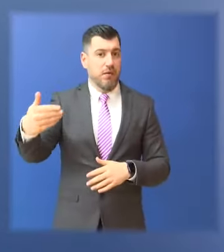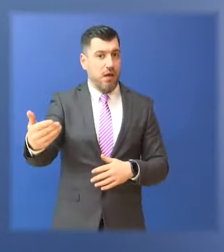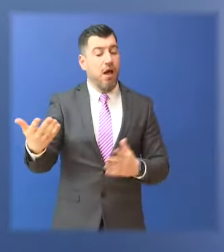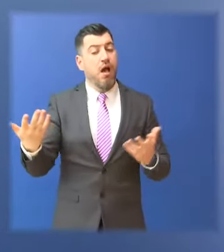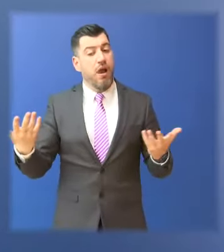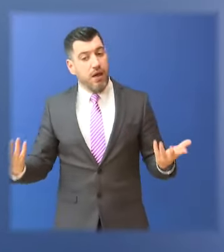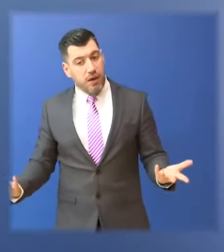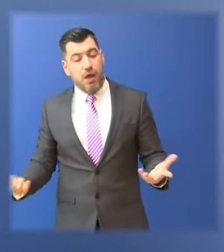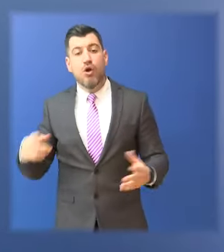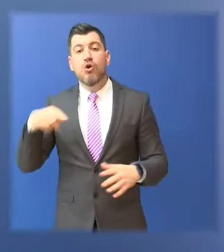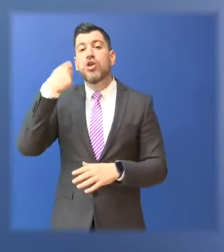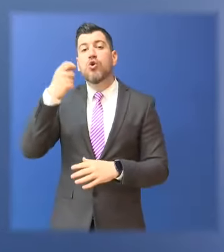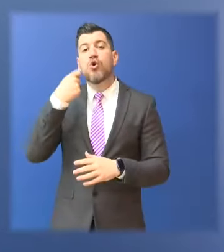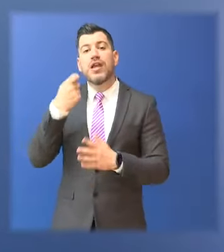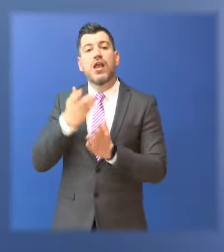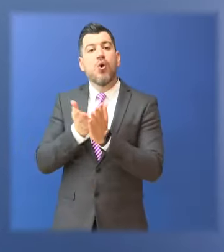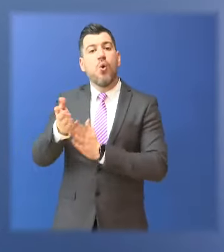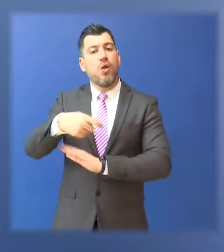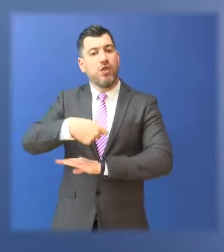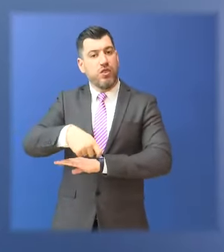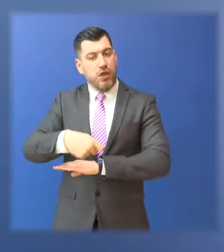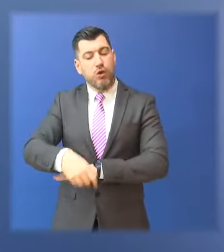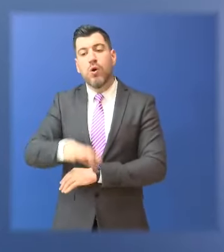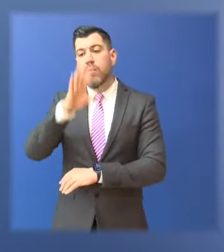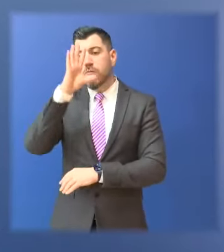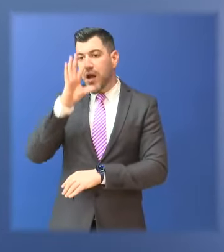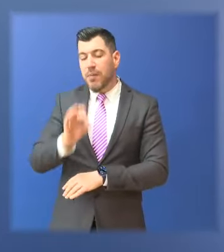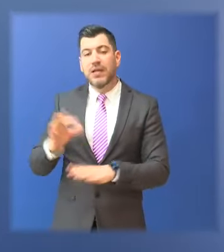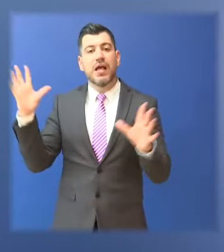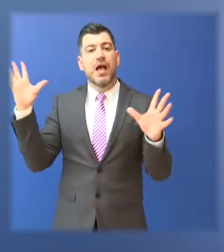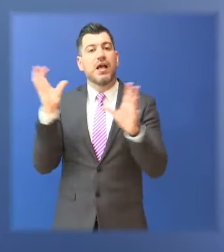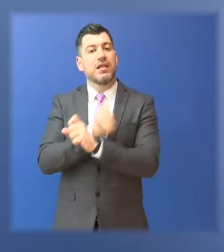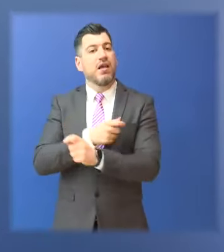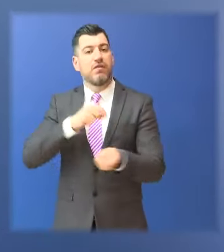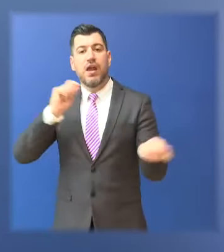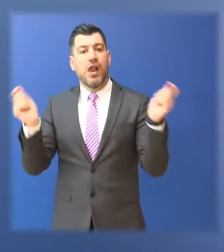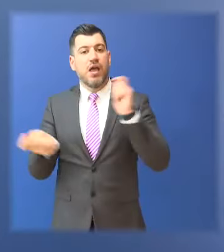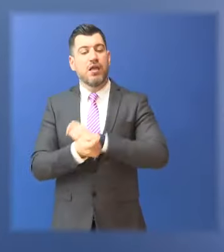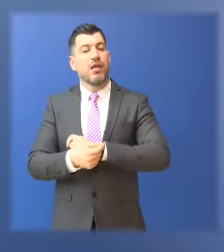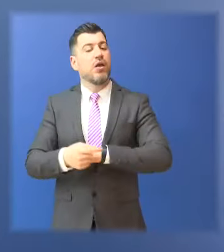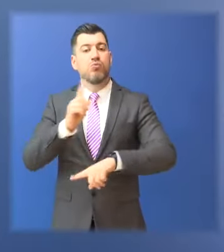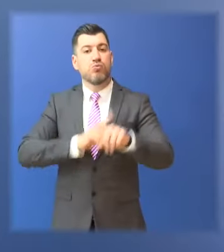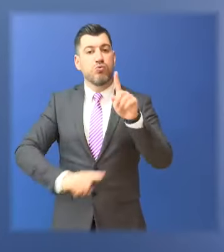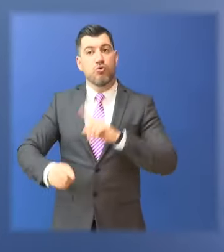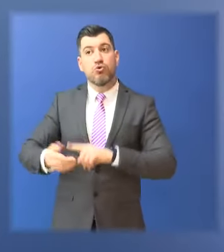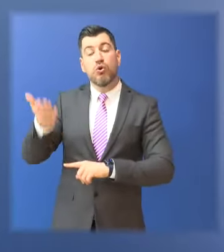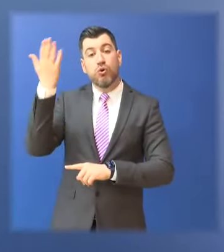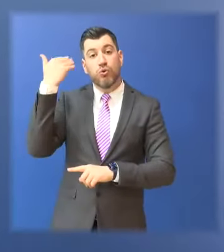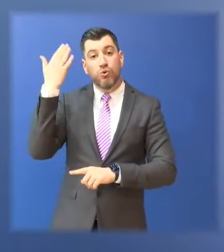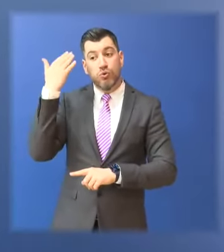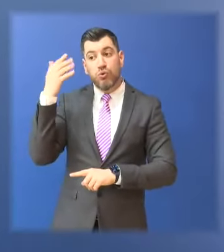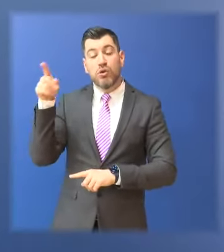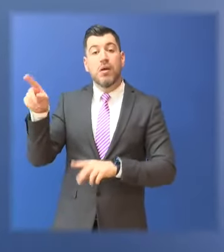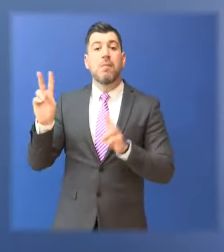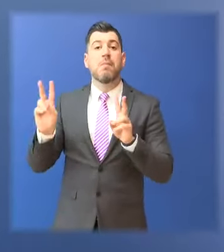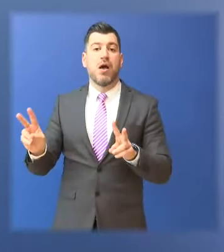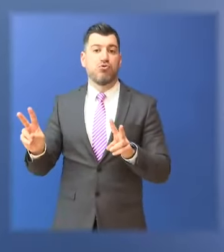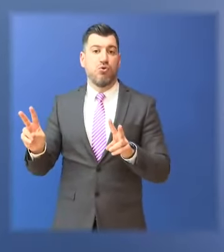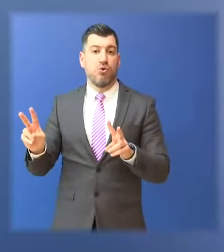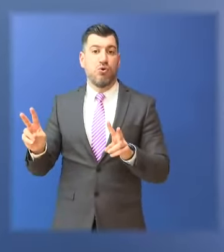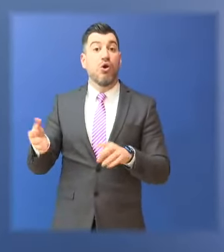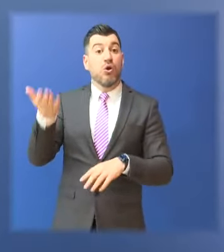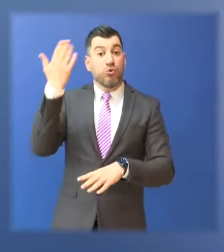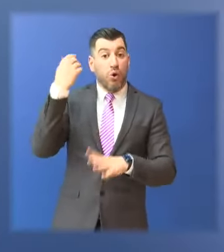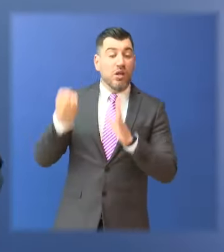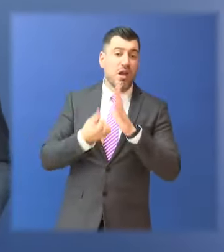ζητήματα οικογενειακού δικαίου, μίλησε για τις μεγάλες αλλαγές του 1982, τις οποίες η τότε Νέα Δημοκρατία δεν είχε ψηφίσει